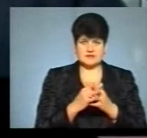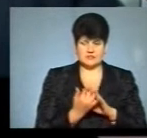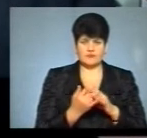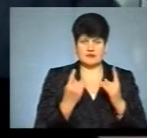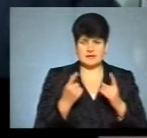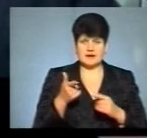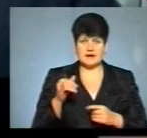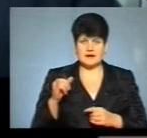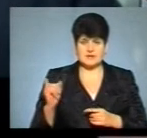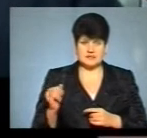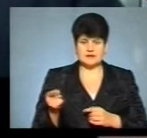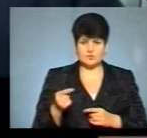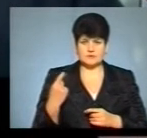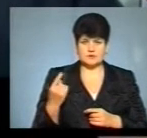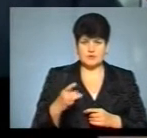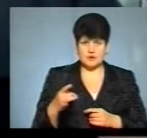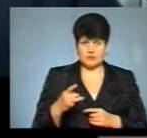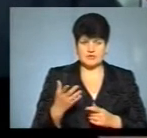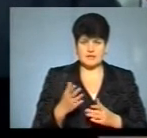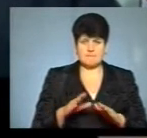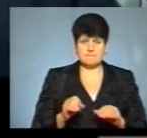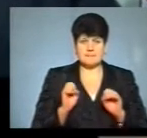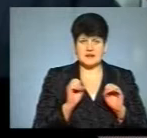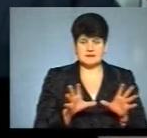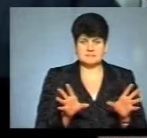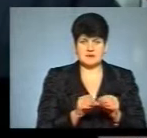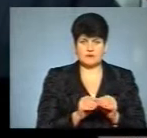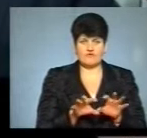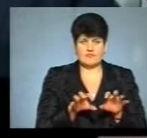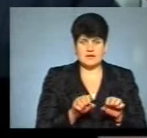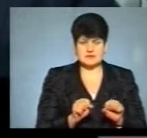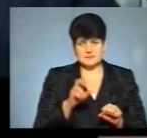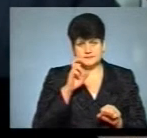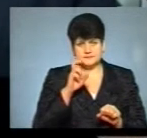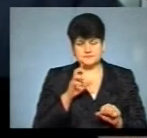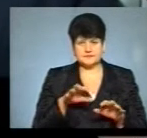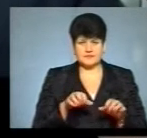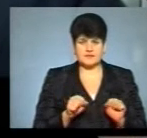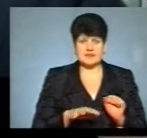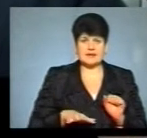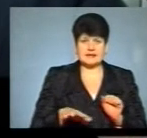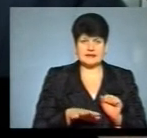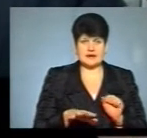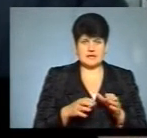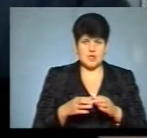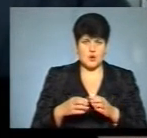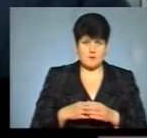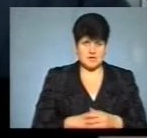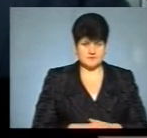Воді Тернопільського району, яка передана в спільну власність, комунальну власність територіальних